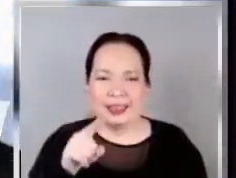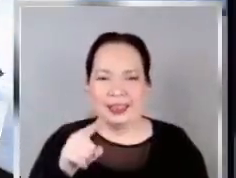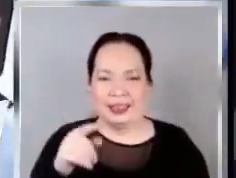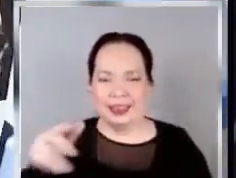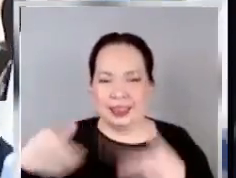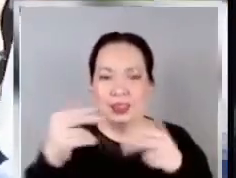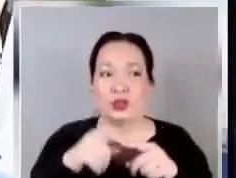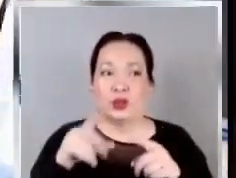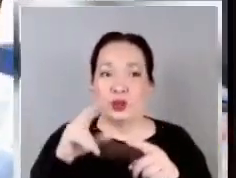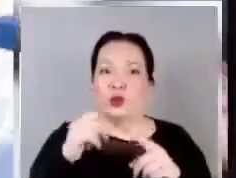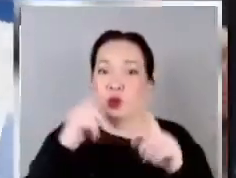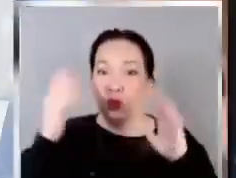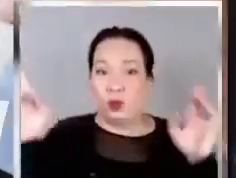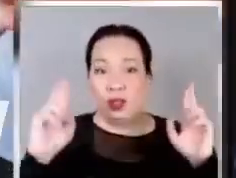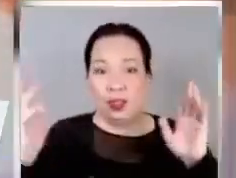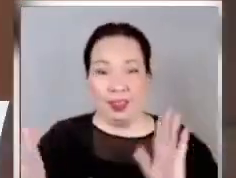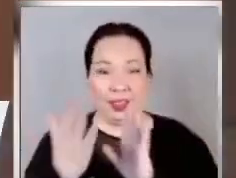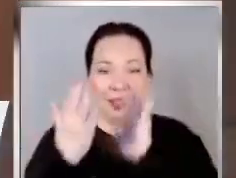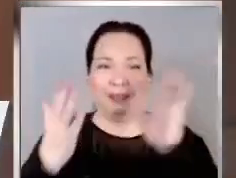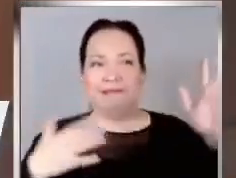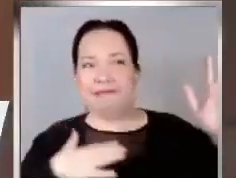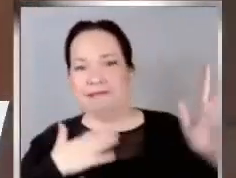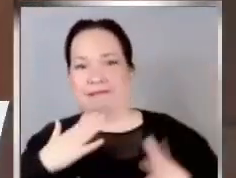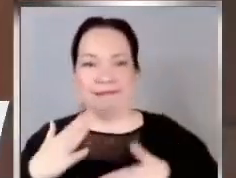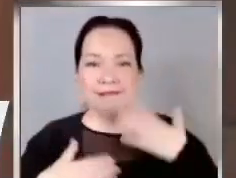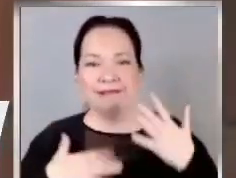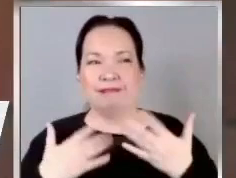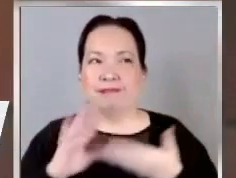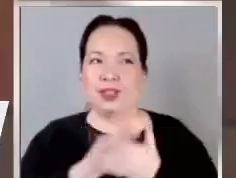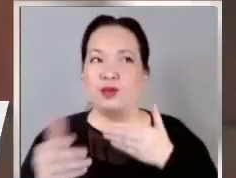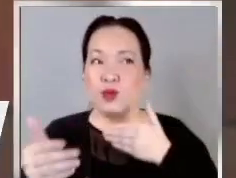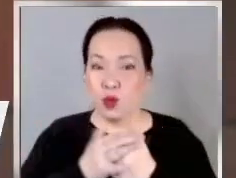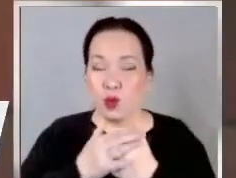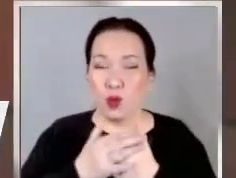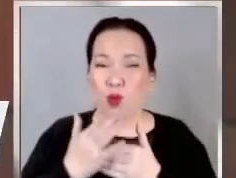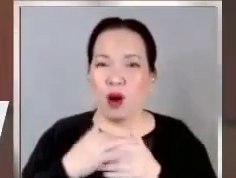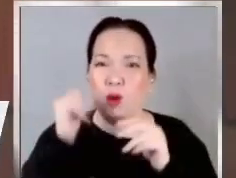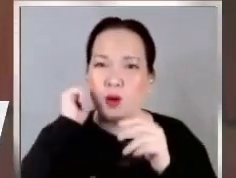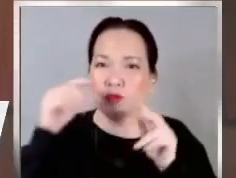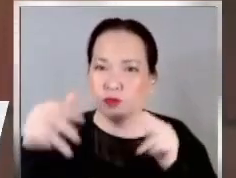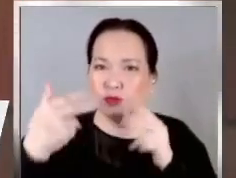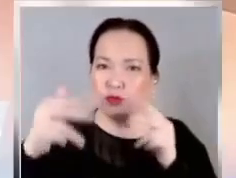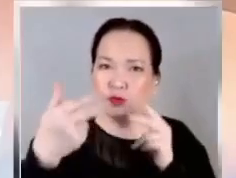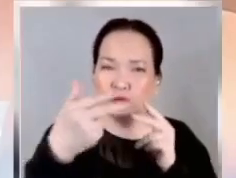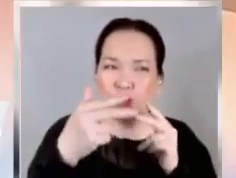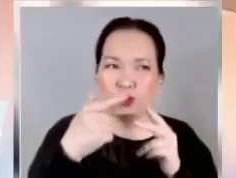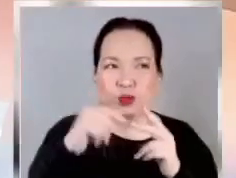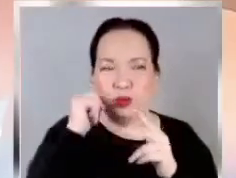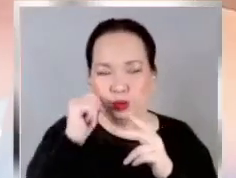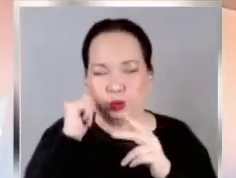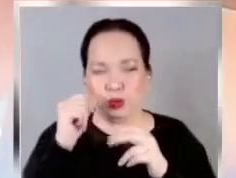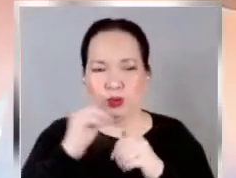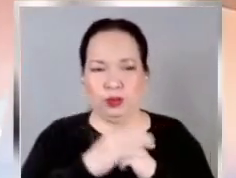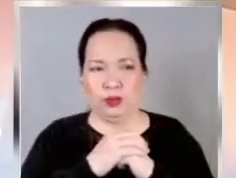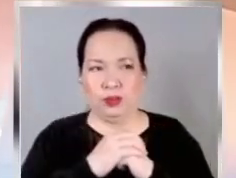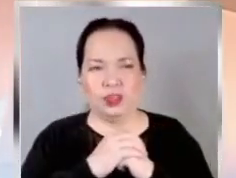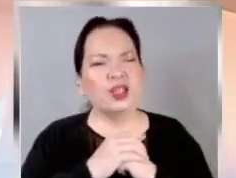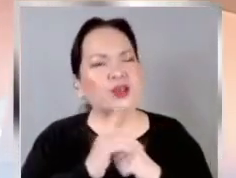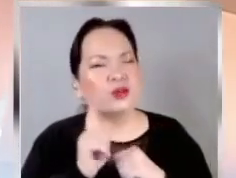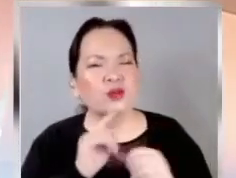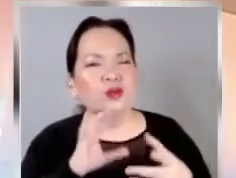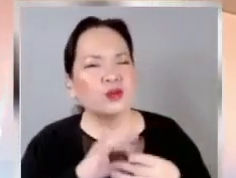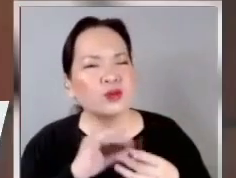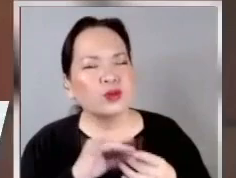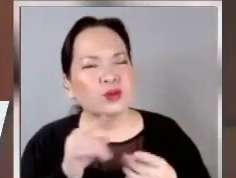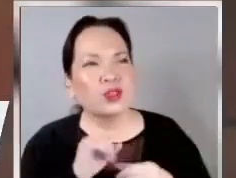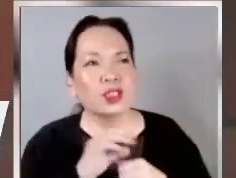life. Sobrang close na po kami agad kasi po nagkakausap na po kami sa internet. Ano yung mga pinag-uusapan? Of course po